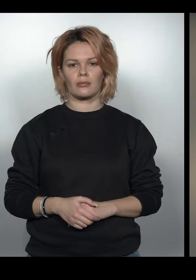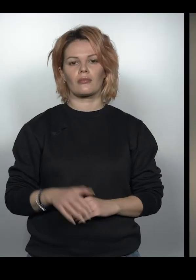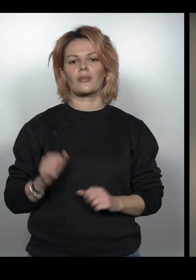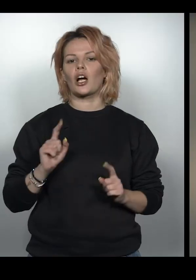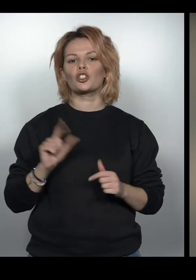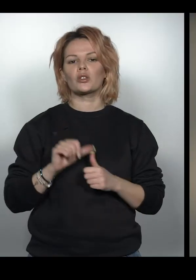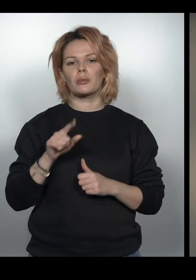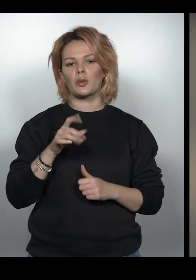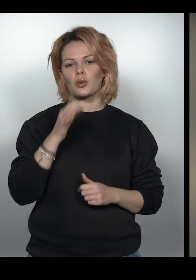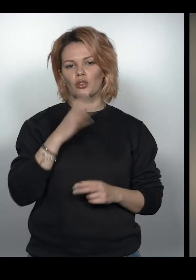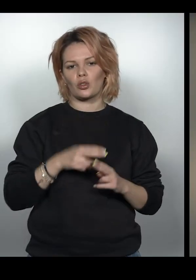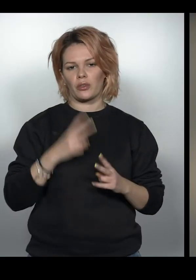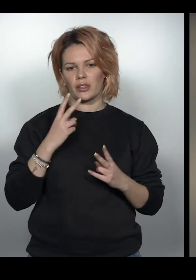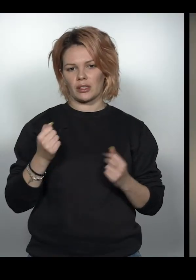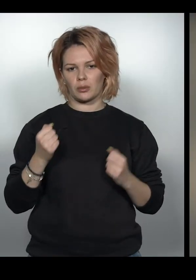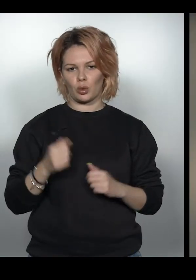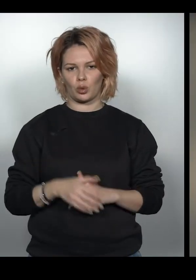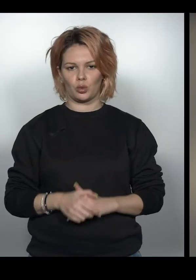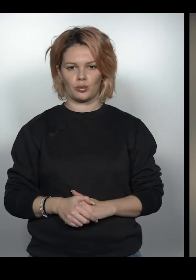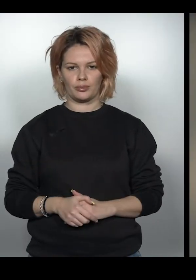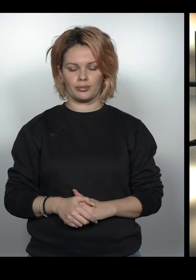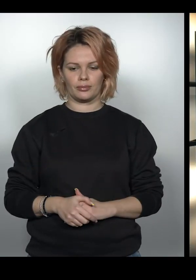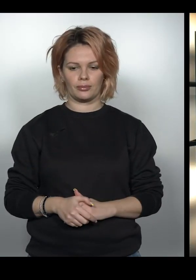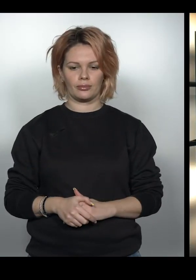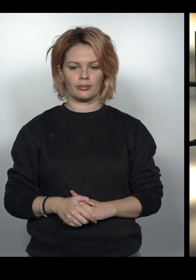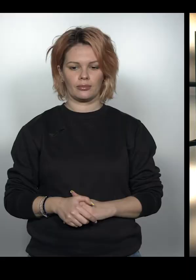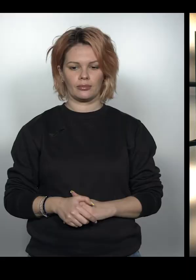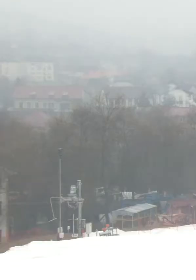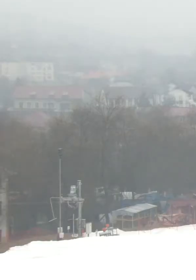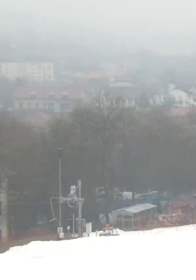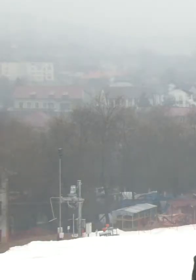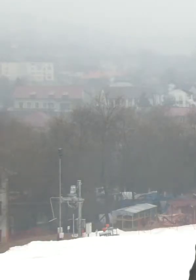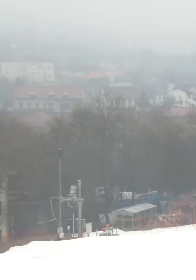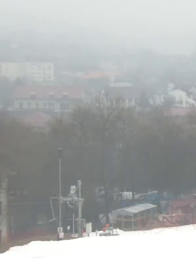Дефлімпіаду. А що саме тобі подобається у цьому виді спорту?